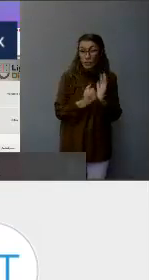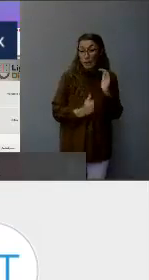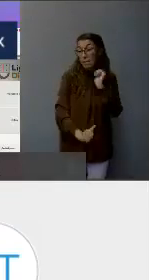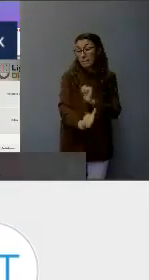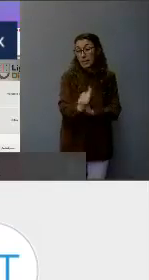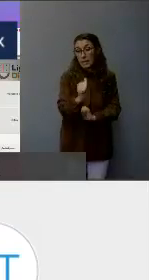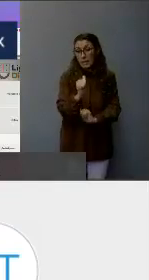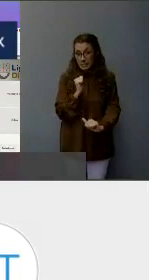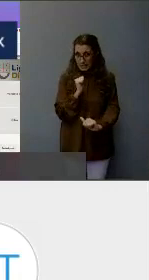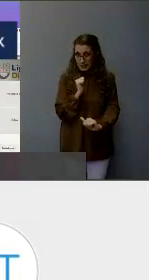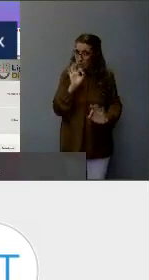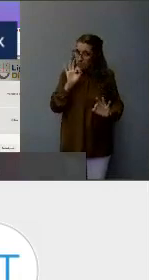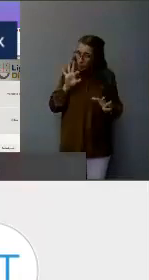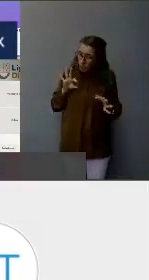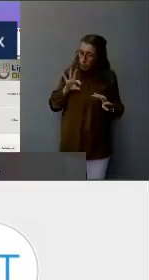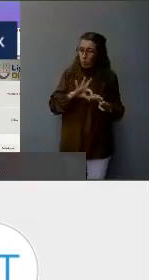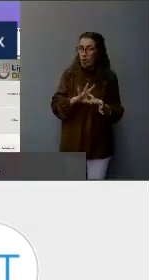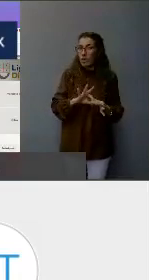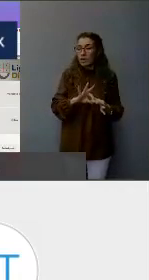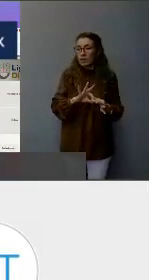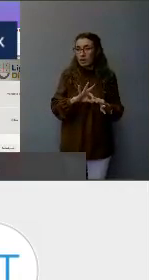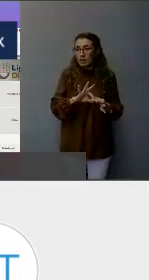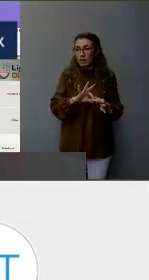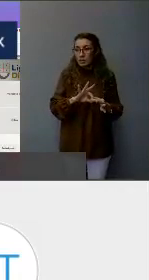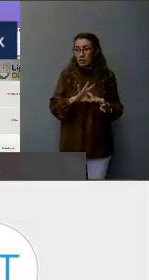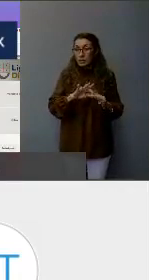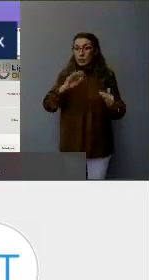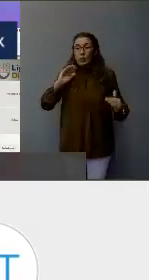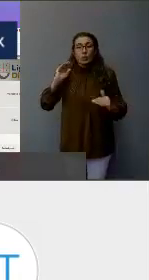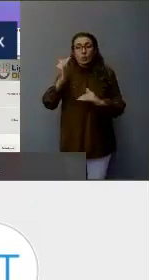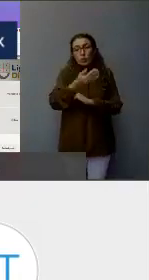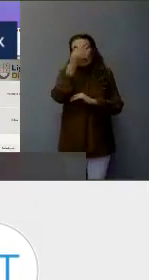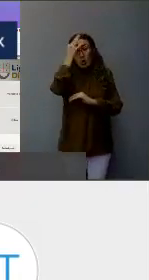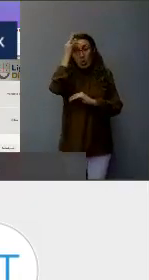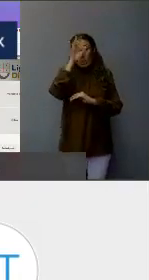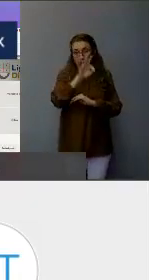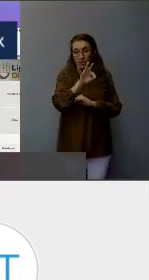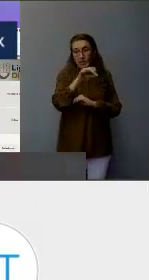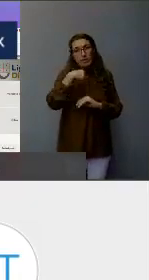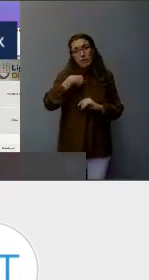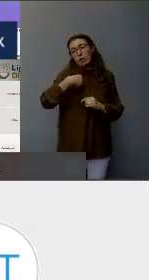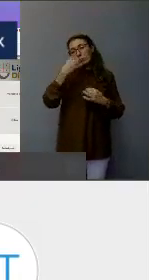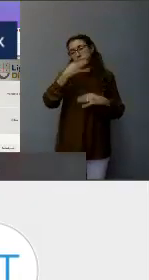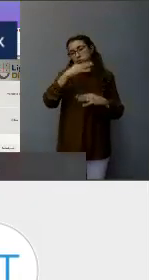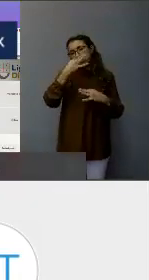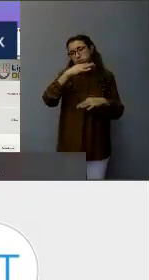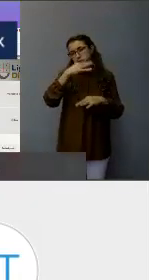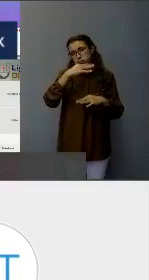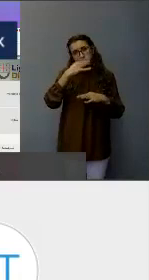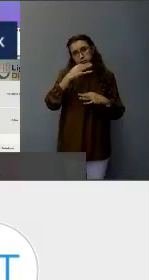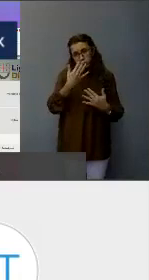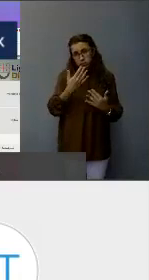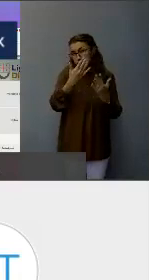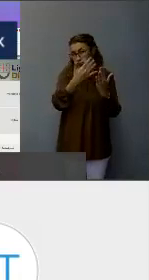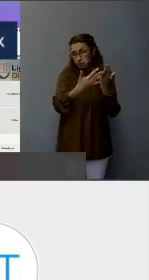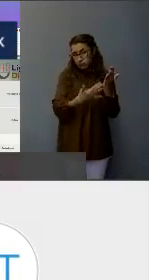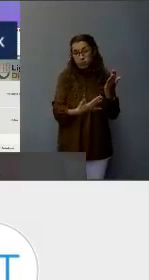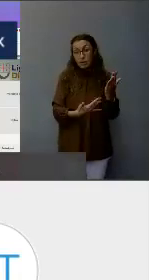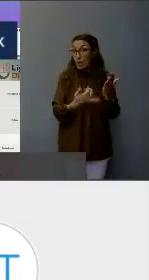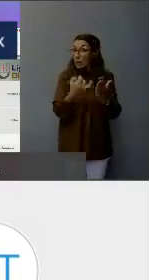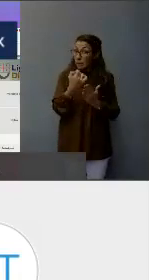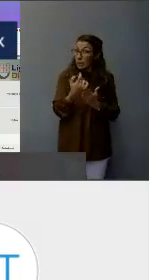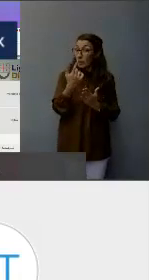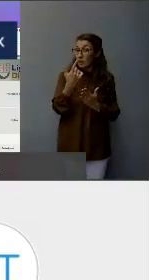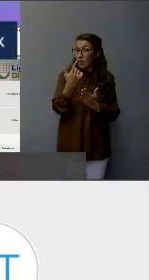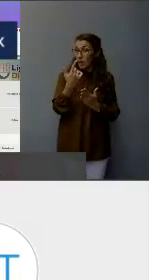riguardano ovviamente tutti gli obiettivi che vi ho elencato è opportuno che in